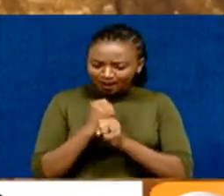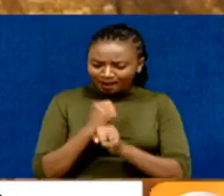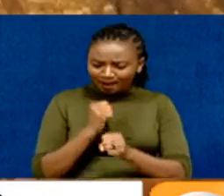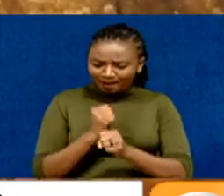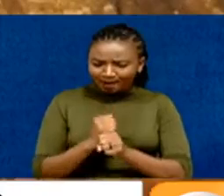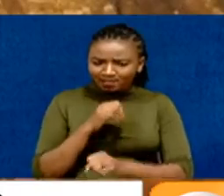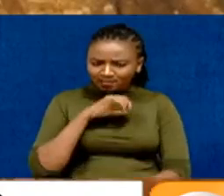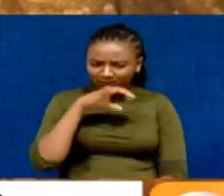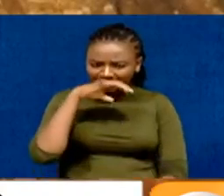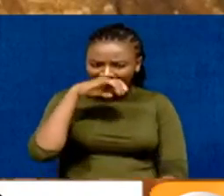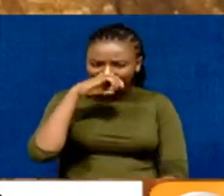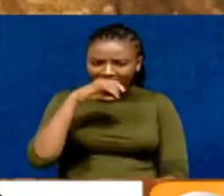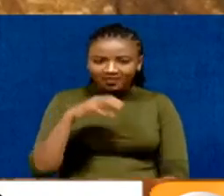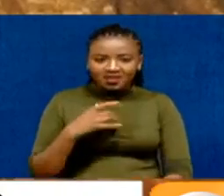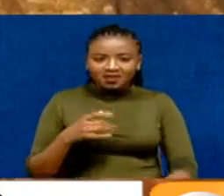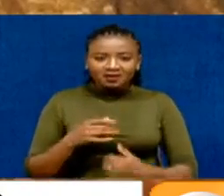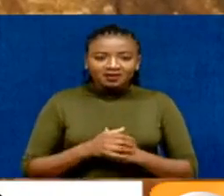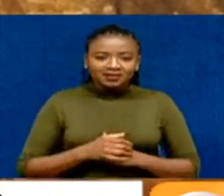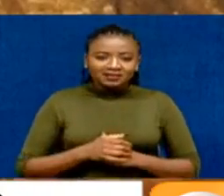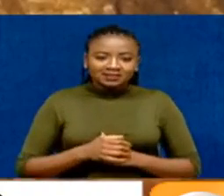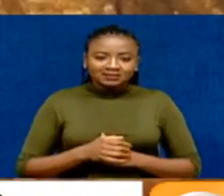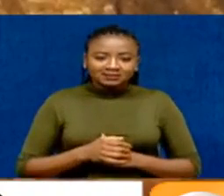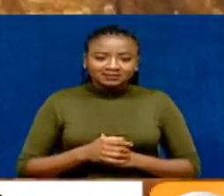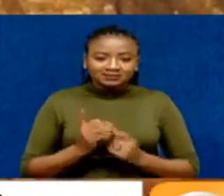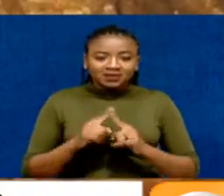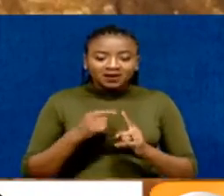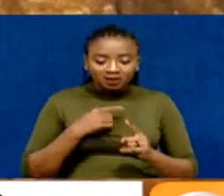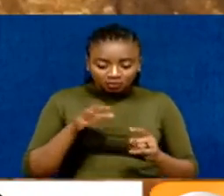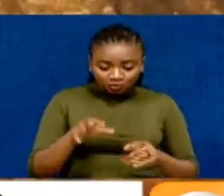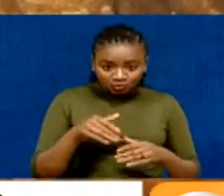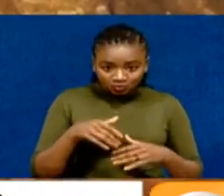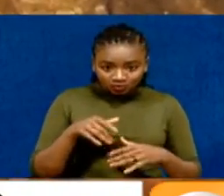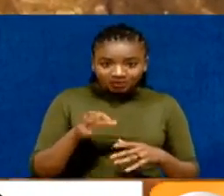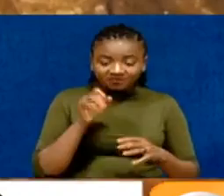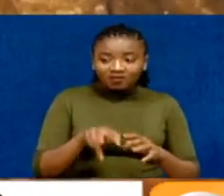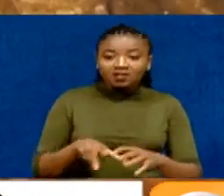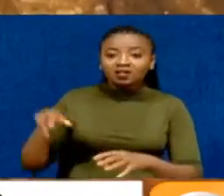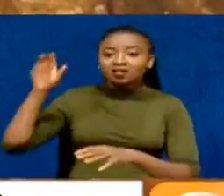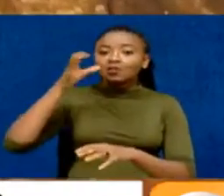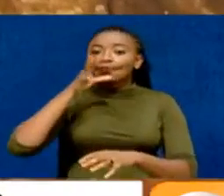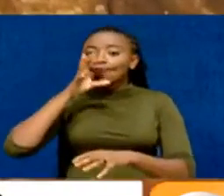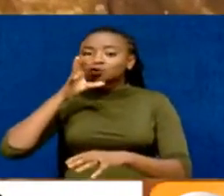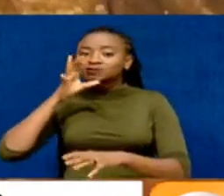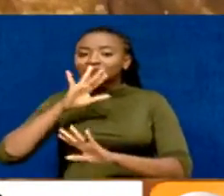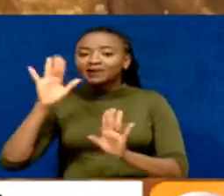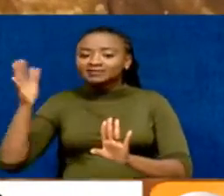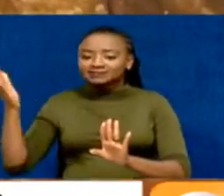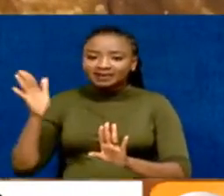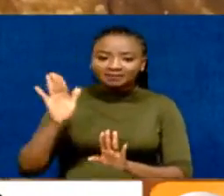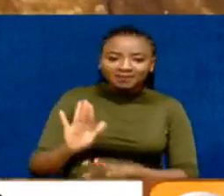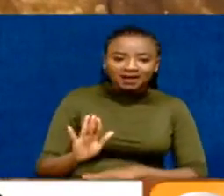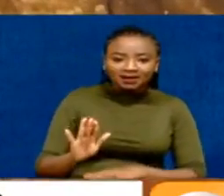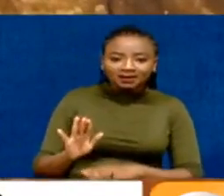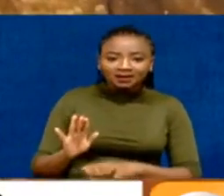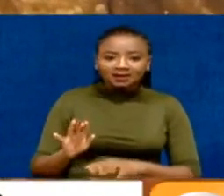hapa, mtu anatoka hapa chini akienda juu, aenda kunywa maji na narudi. Unapata